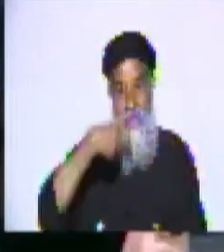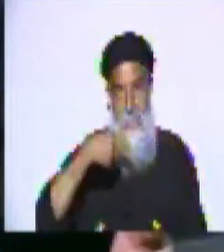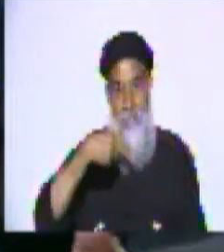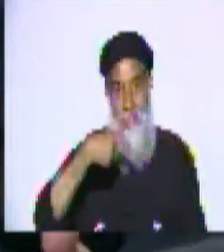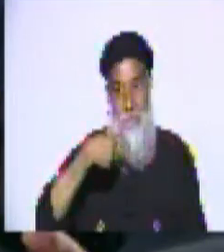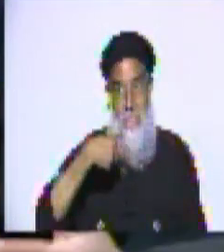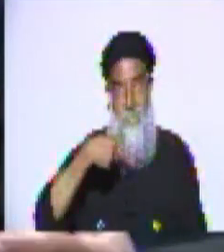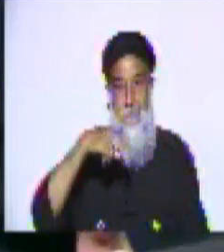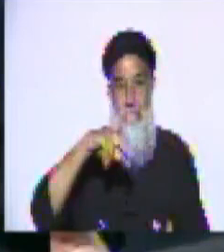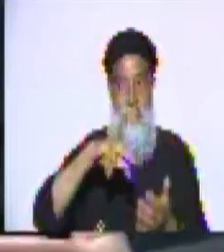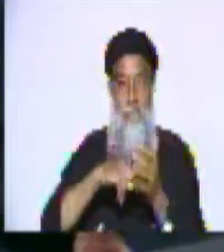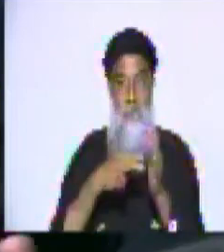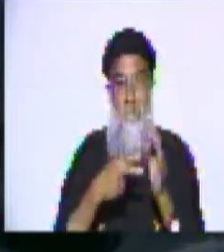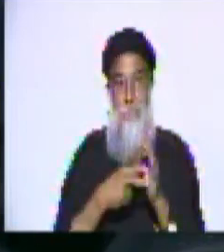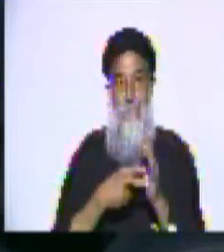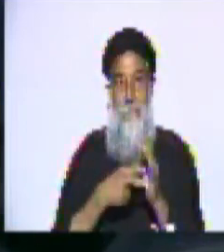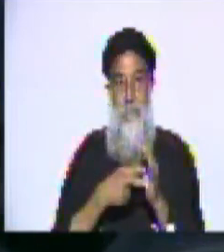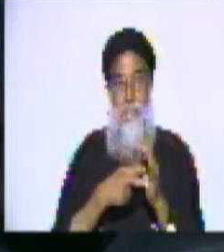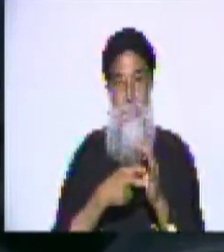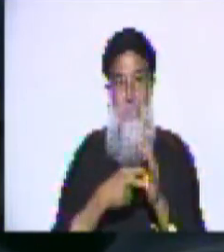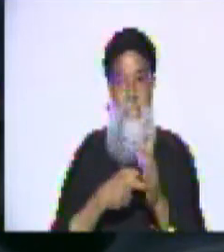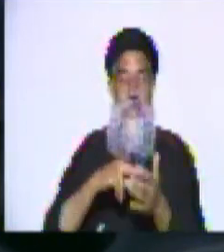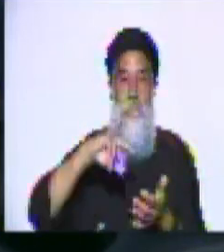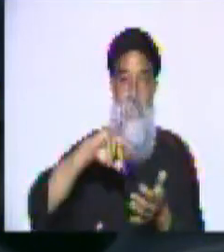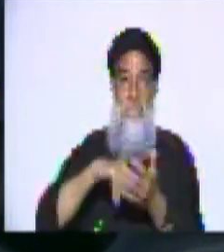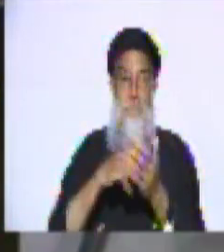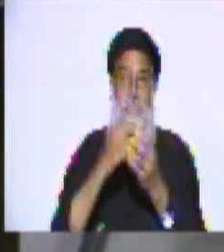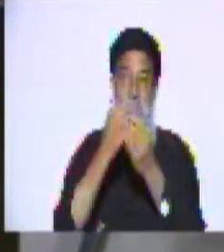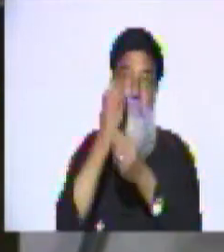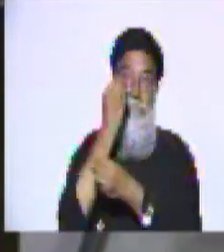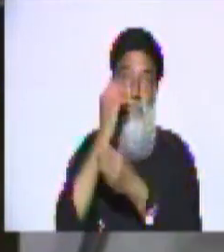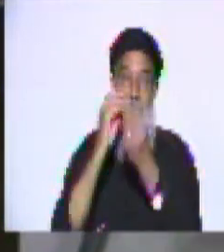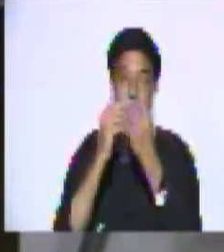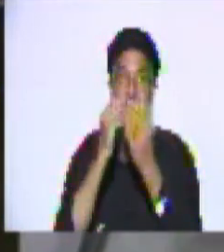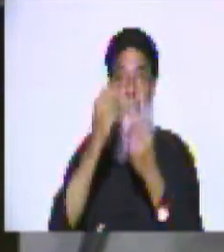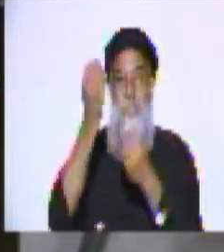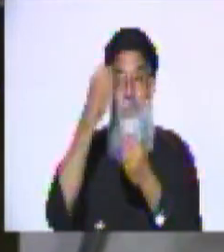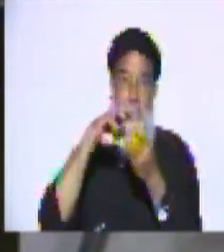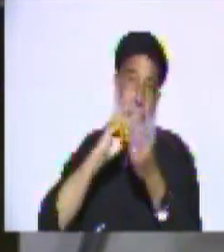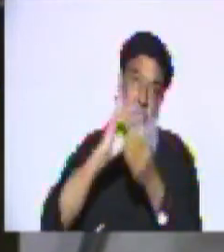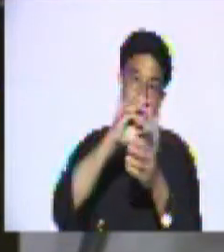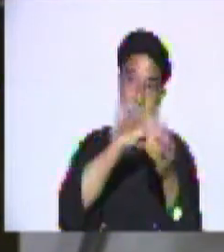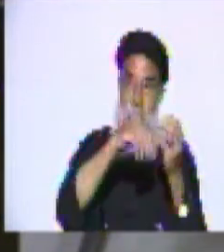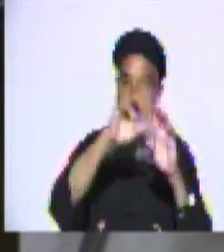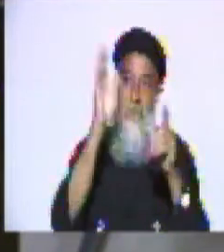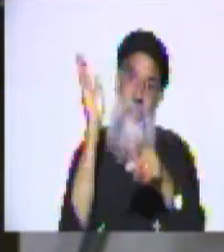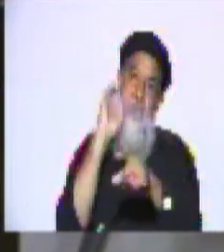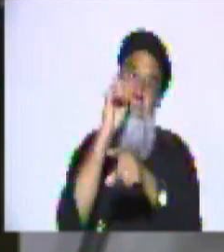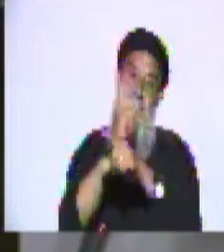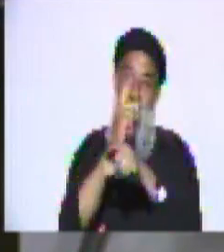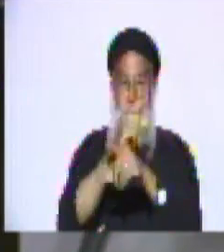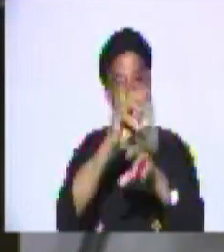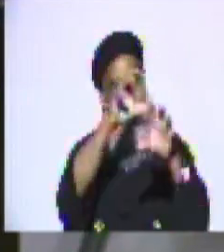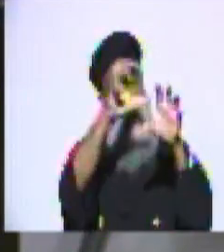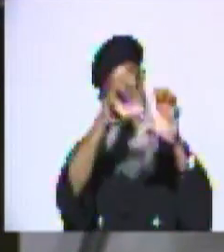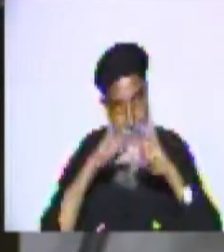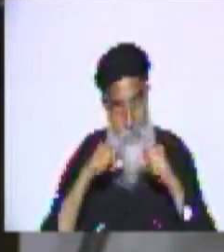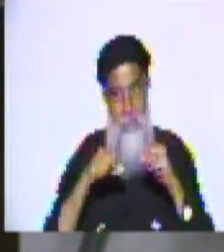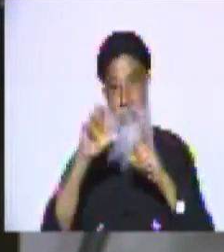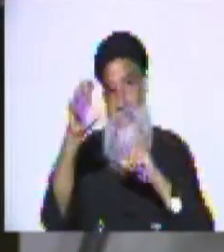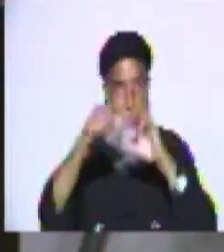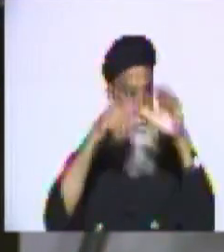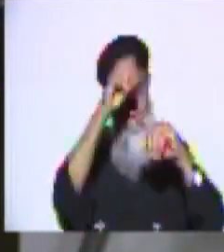ثمرا ويدوم ثمركم، للآباء الرسل. لتأتوا بثمر. تأتوا يعني